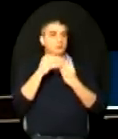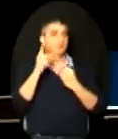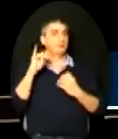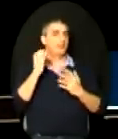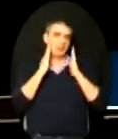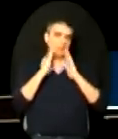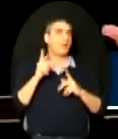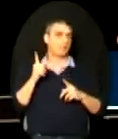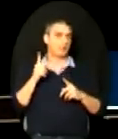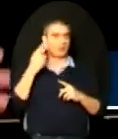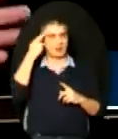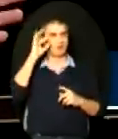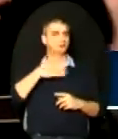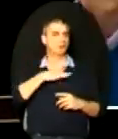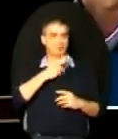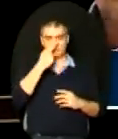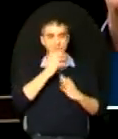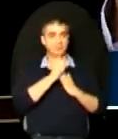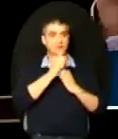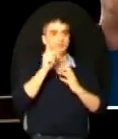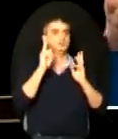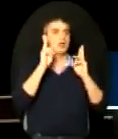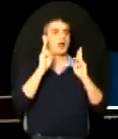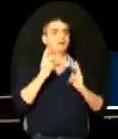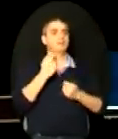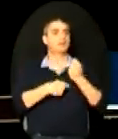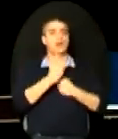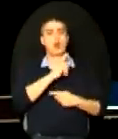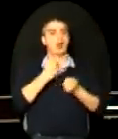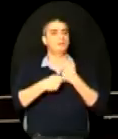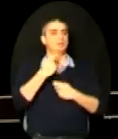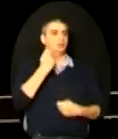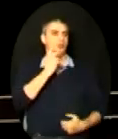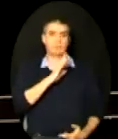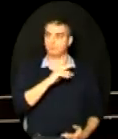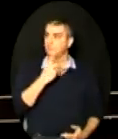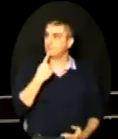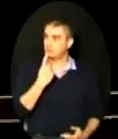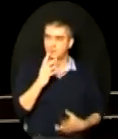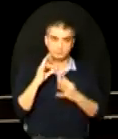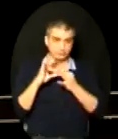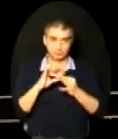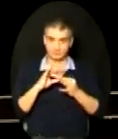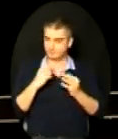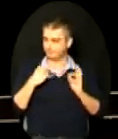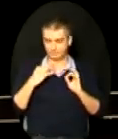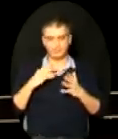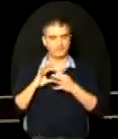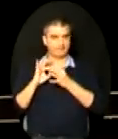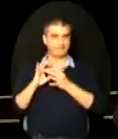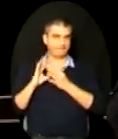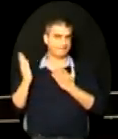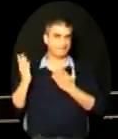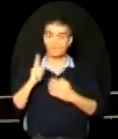דווקא כן מאמינה ברעיון שאני מנסה להוביל, שזה הפסקת המסחר בשבת. אני אגיד לך משהו, היא אמרה משפטים שאני באמת מתחבר אליהם,